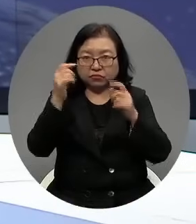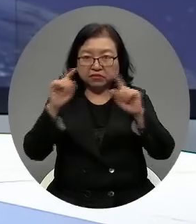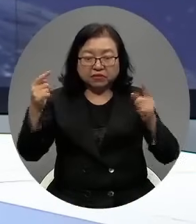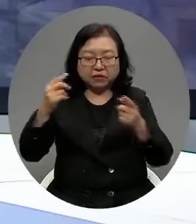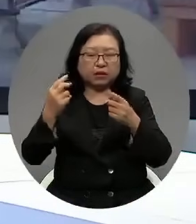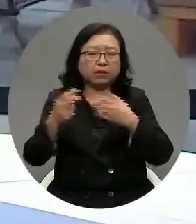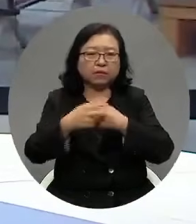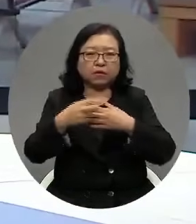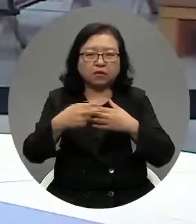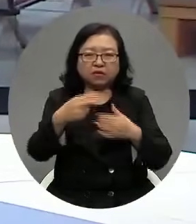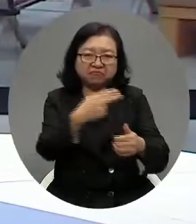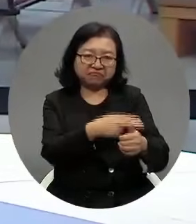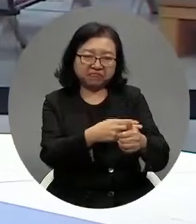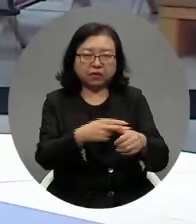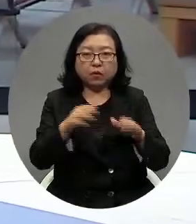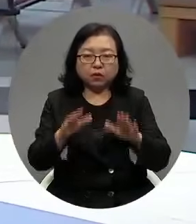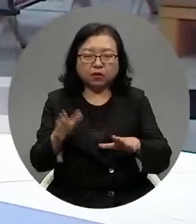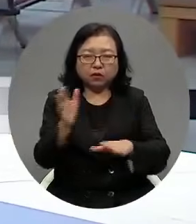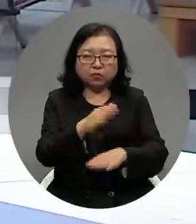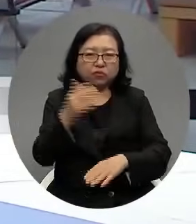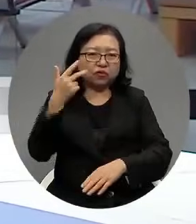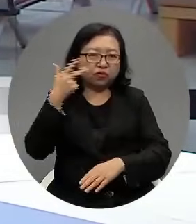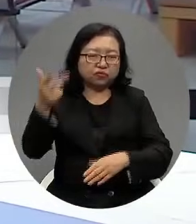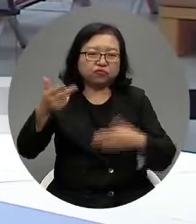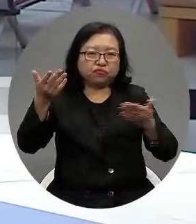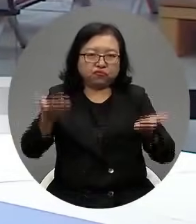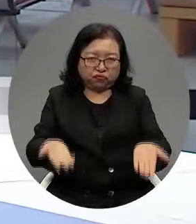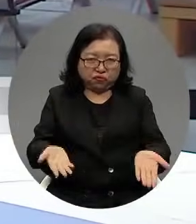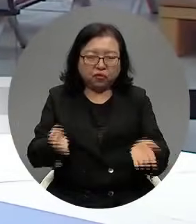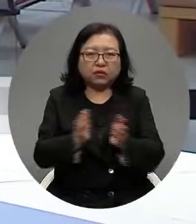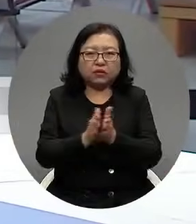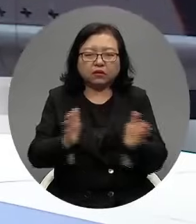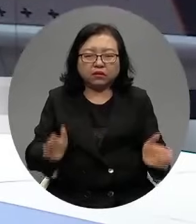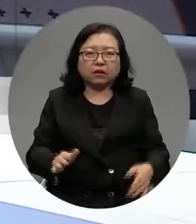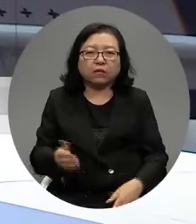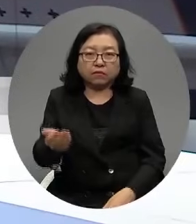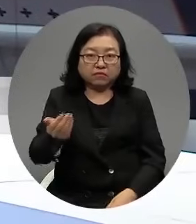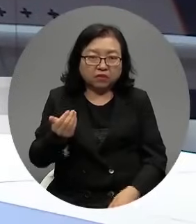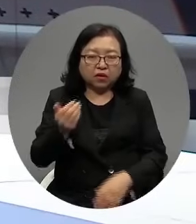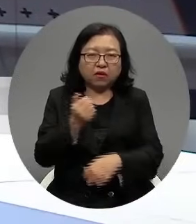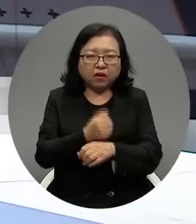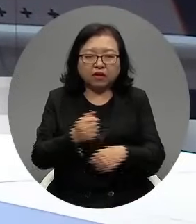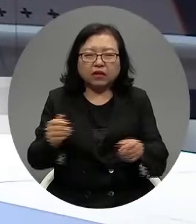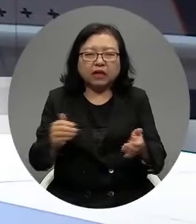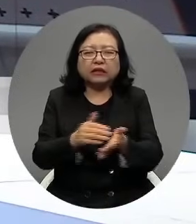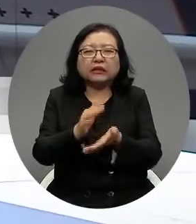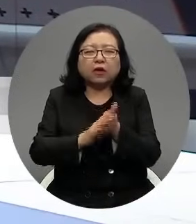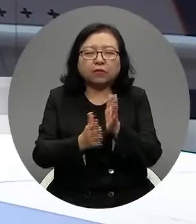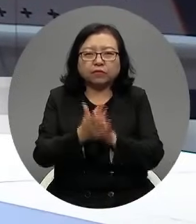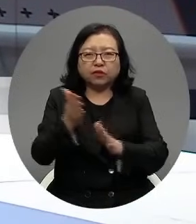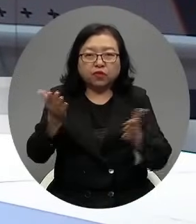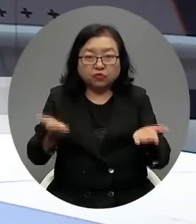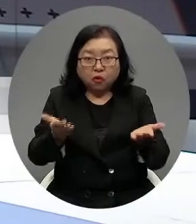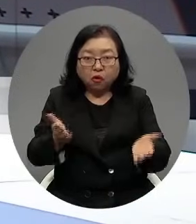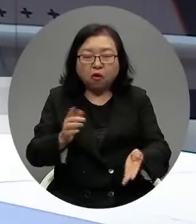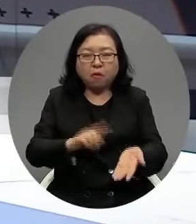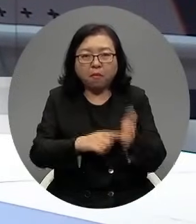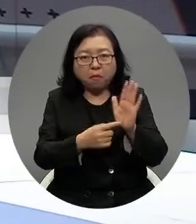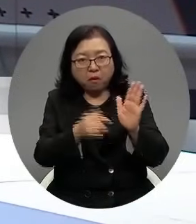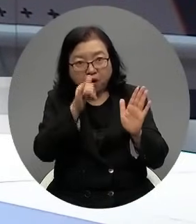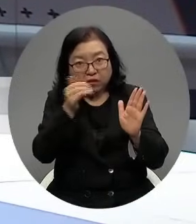충북대병원 교수들이 오늘부터 일주일 휴진에 들어갔습니다. 앞서 무기한 휴진을 예고했지만 기간을 단축한